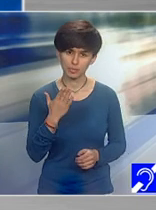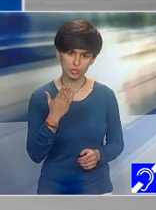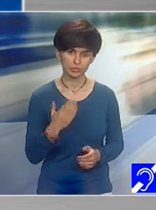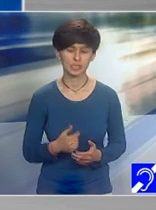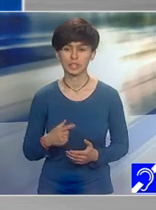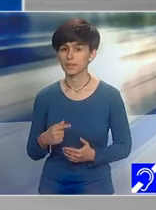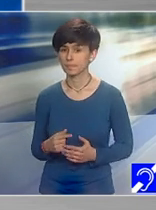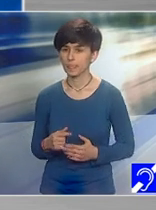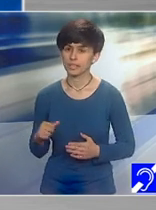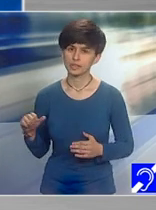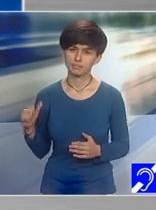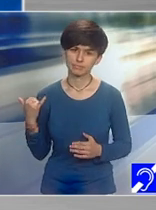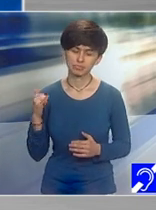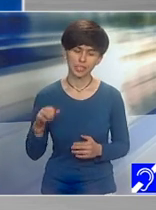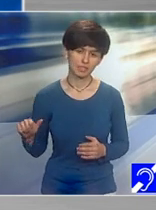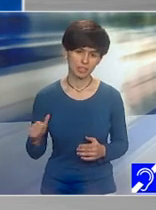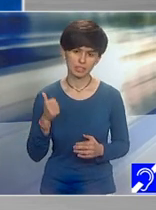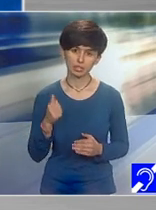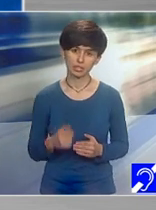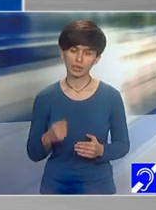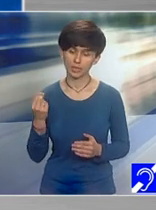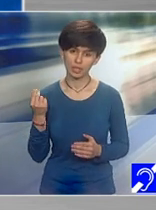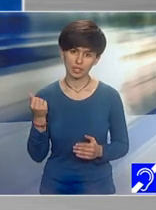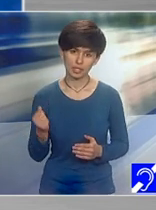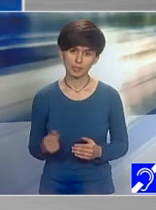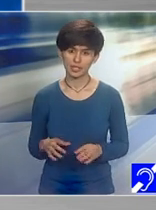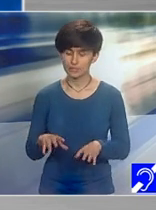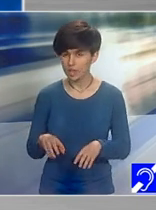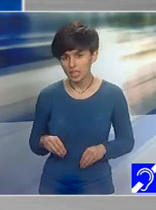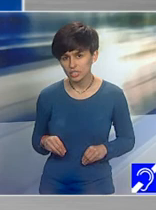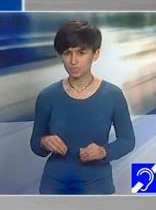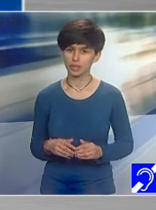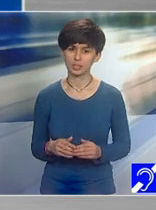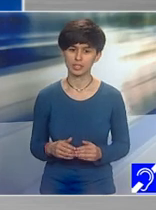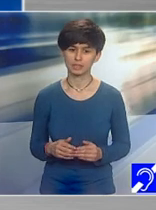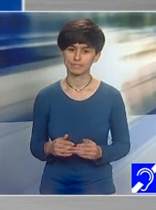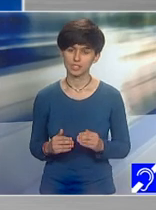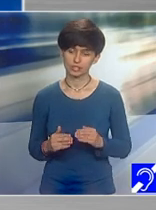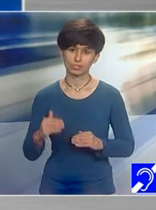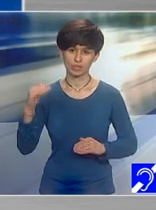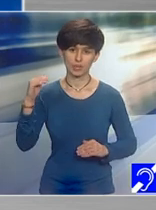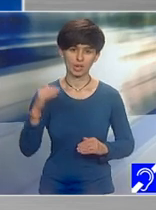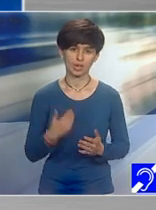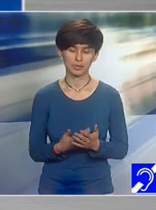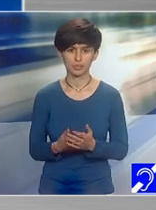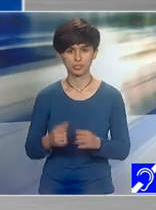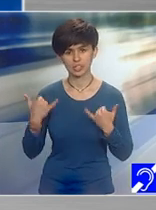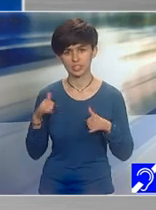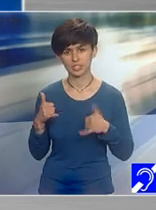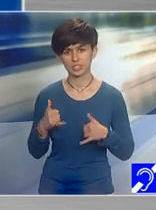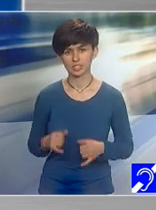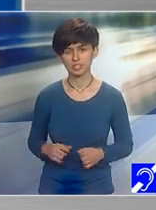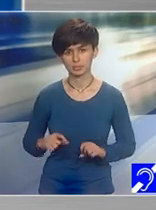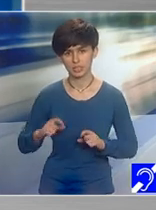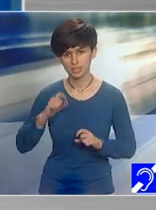cât la tarife mai, să zicem, cât de cât acceptabile, chiar dacă sunt foarte mari. Pentru ceea ce se întâmplă acum în Cluj,